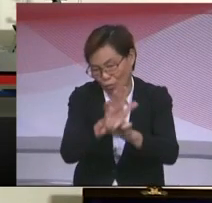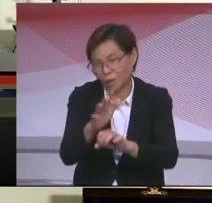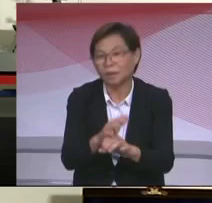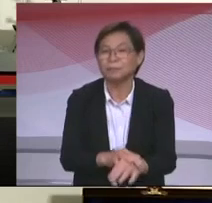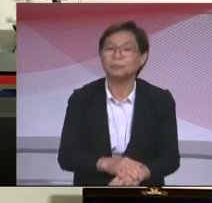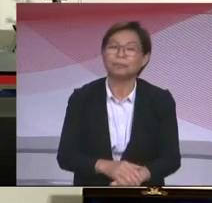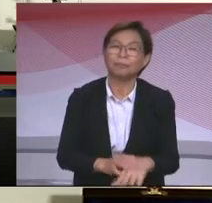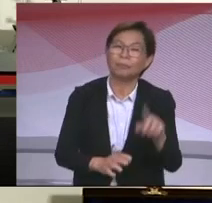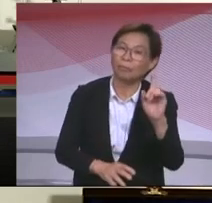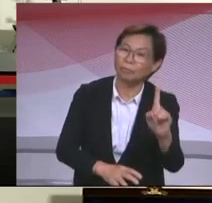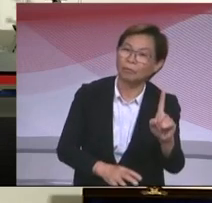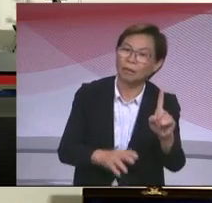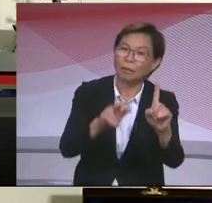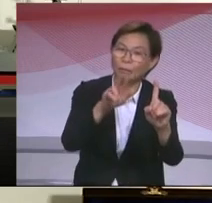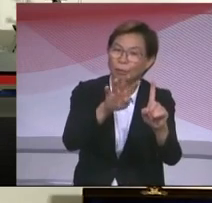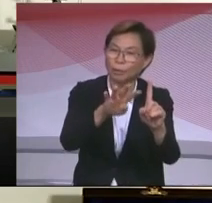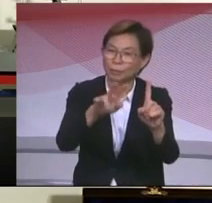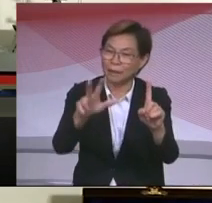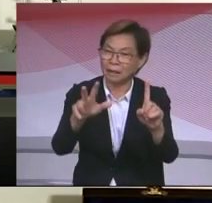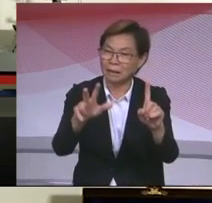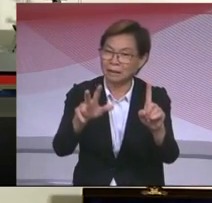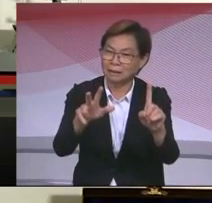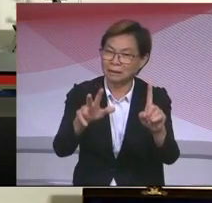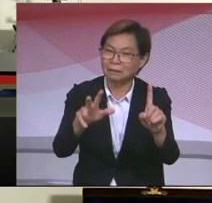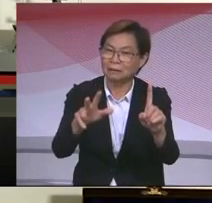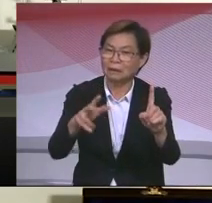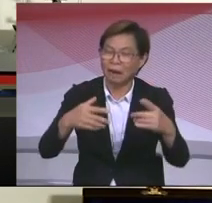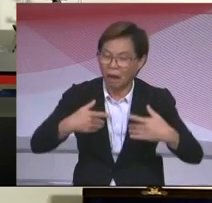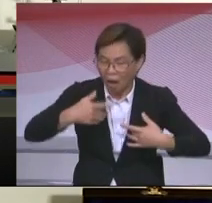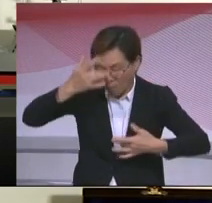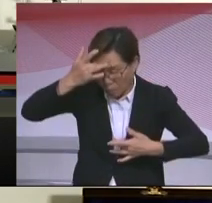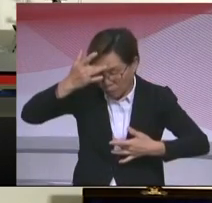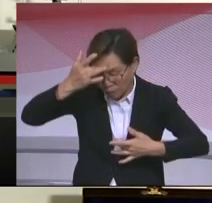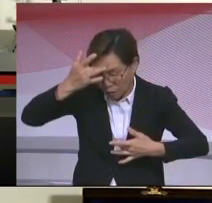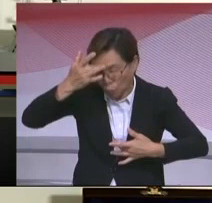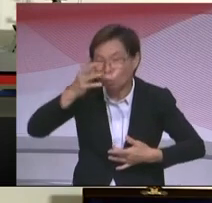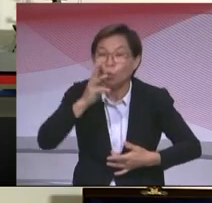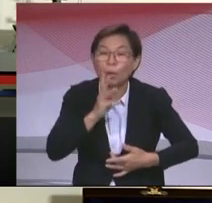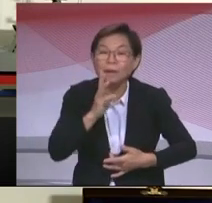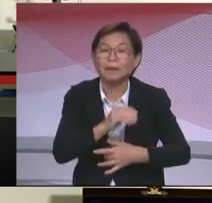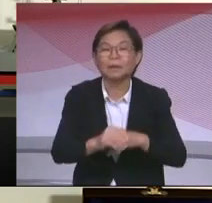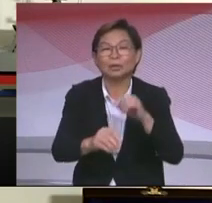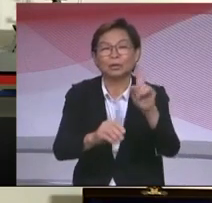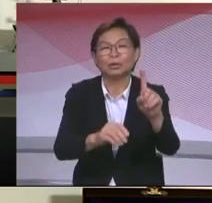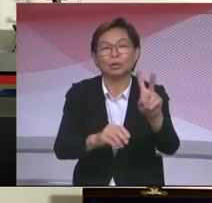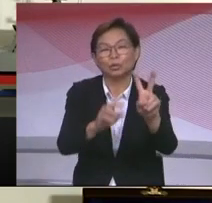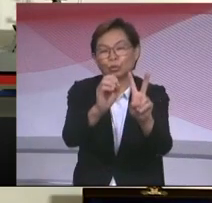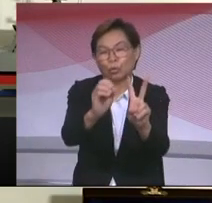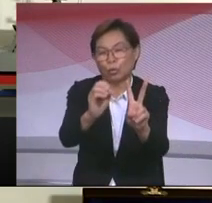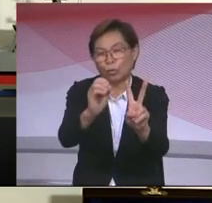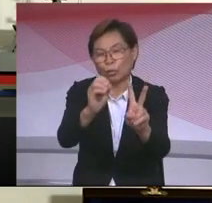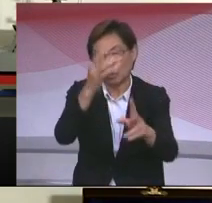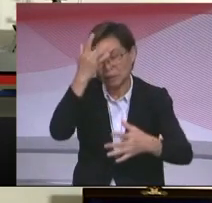dari jumlah itu seramai 143 adalah pesakit wanita, manakala 20 lagi